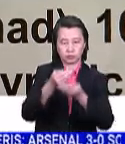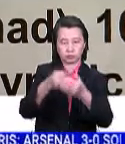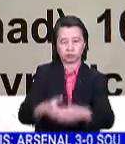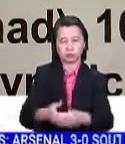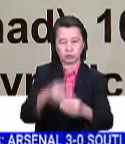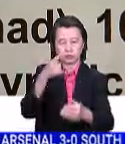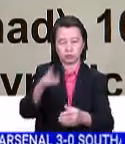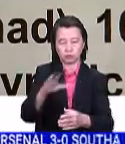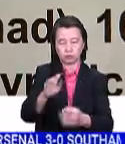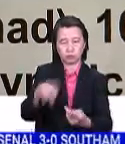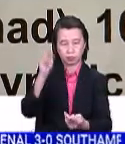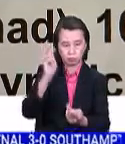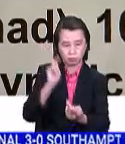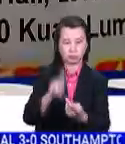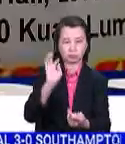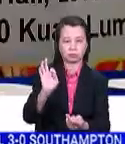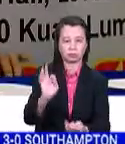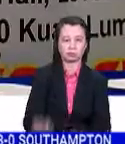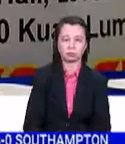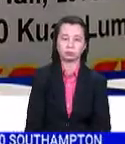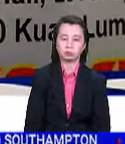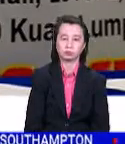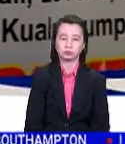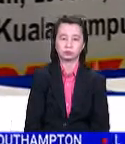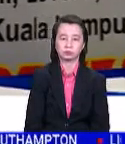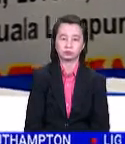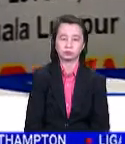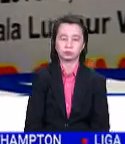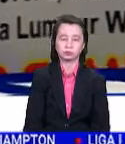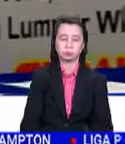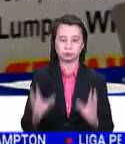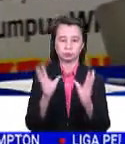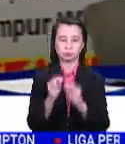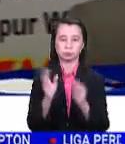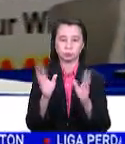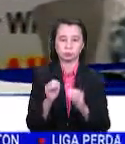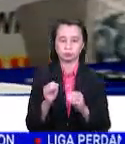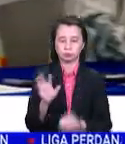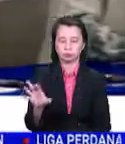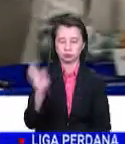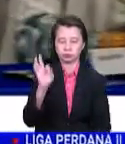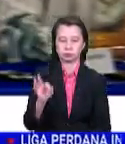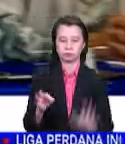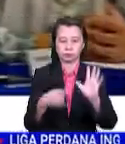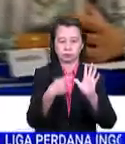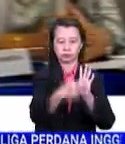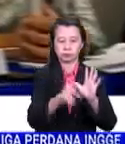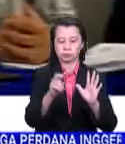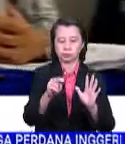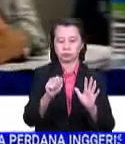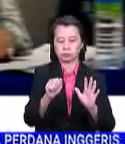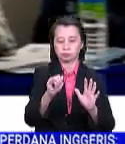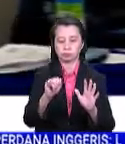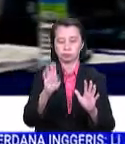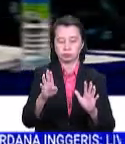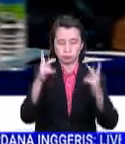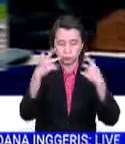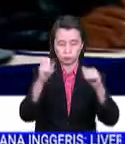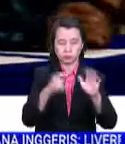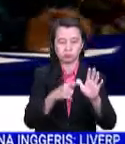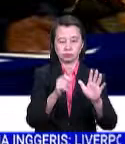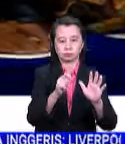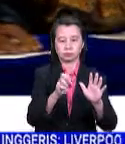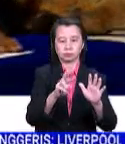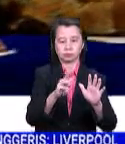untuk mereka yang berkelayakan. Dalam pada itu, mesyuarat tersebut turut melantik 5 naib presiden iaitu A.